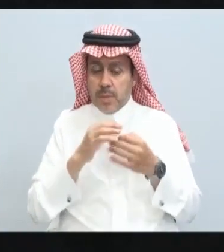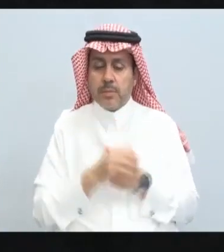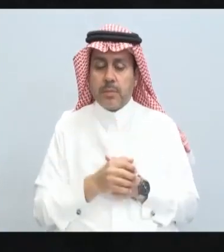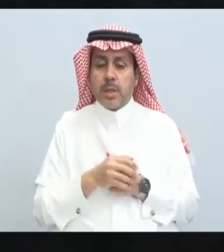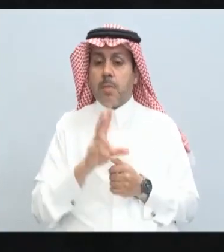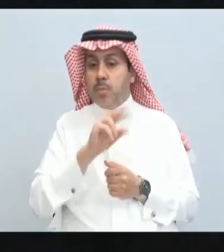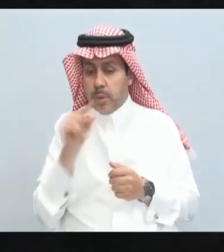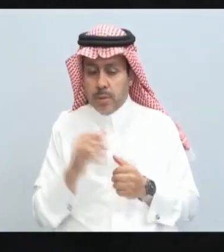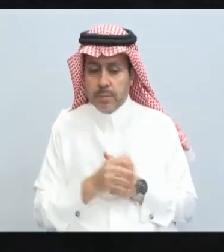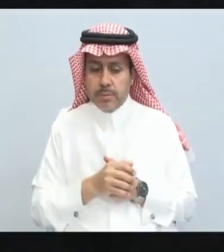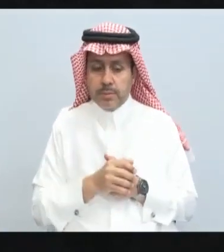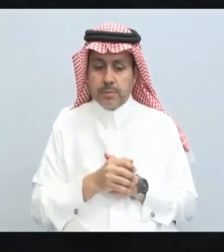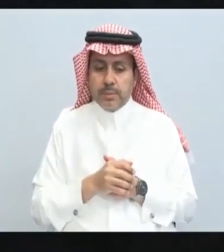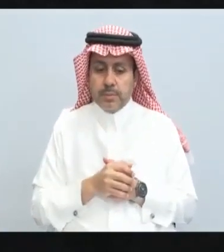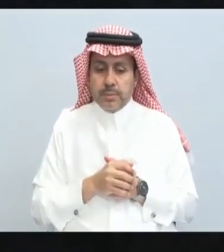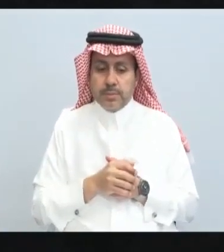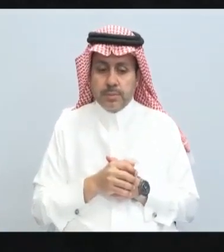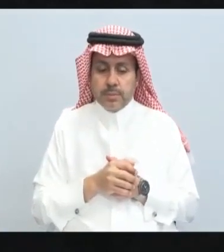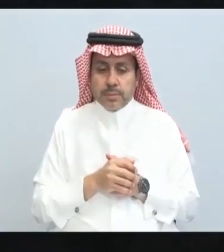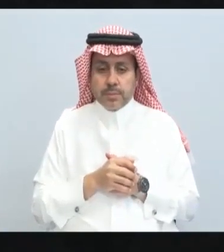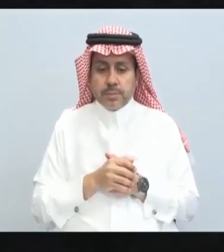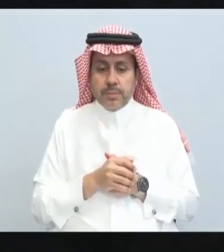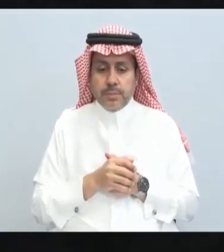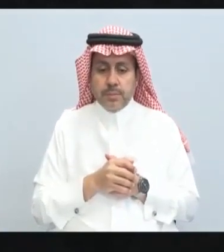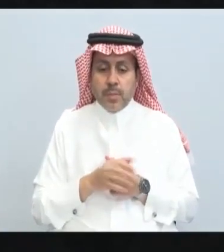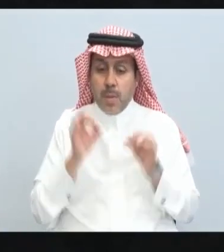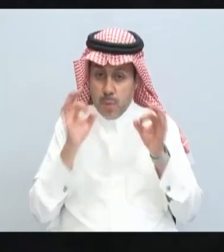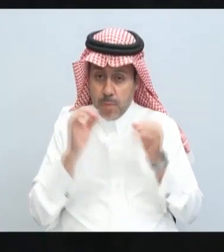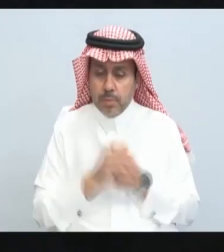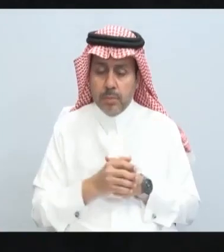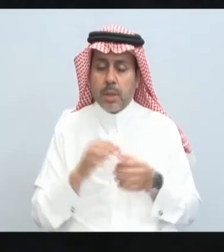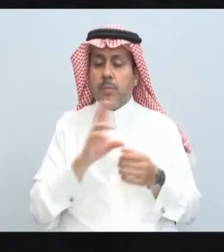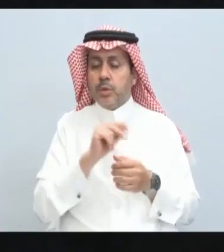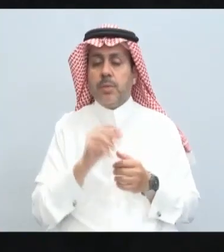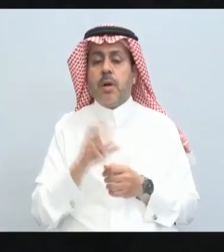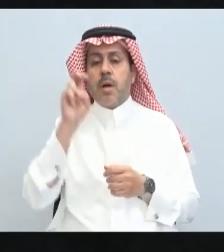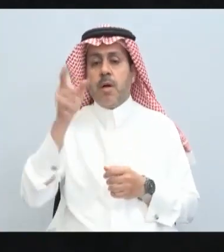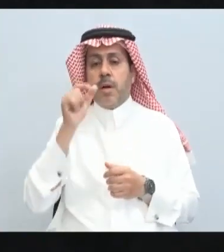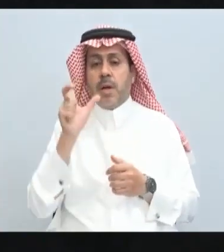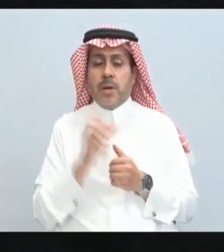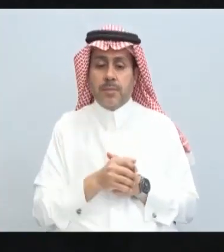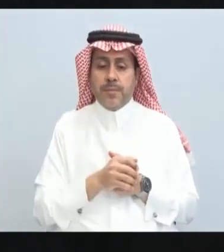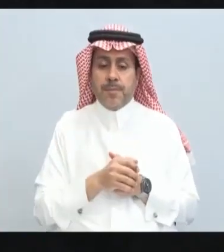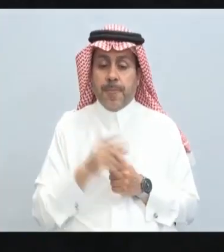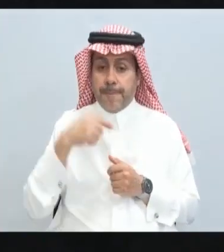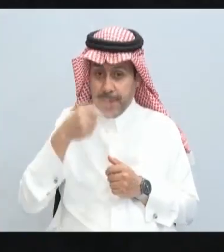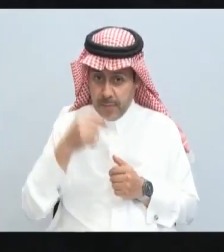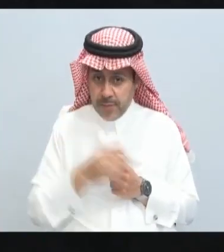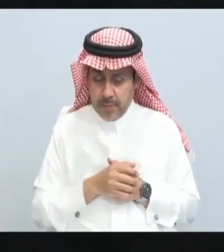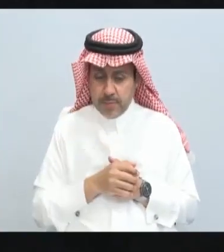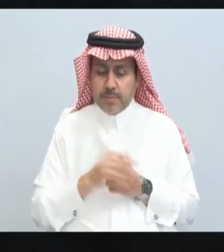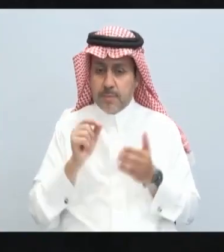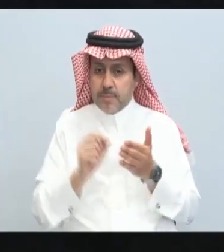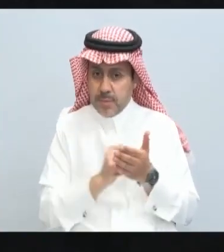المشابهه هي المشابهه لانه في عصر تشبيه لابد في الاستعاره من قرينه وهذه القرينه اما ان تكون لفظيه مذكوره